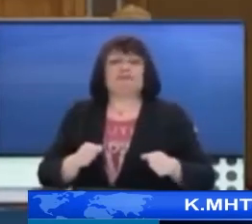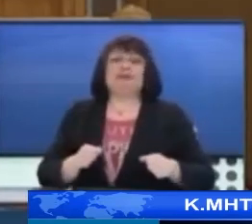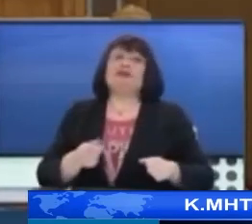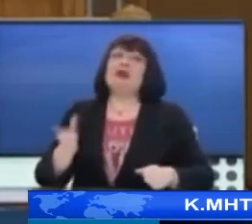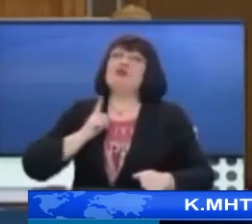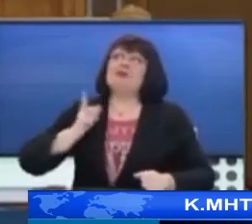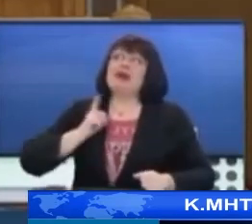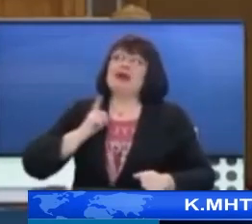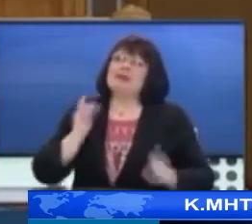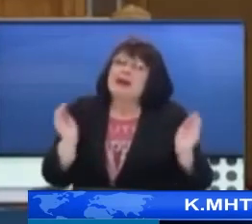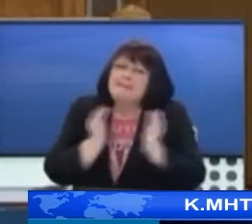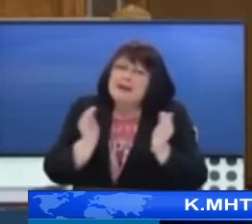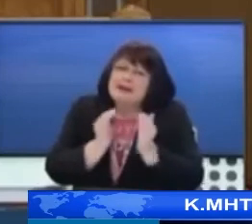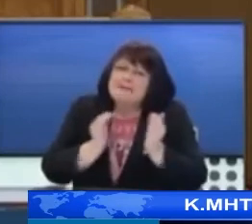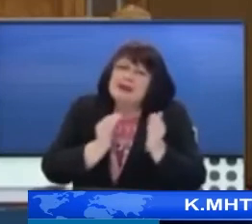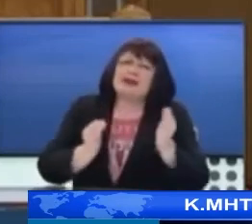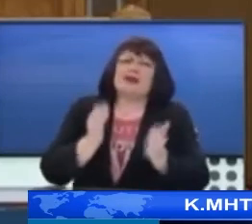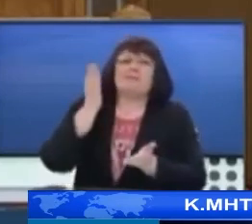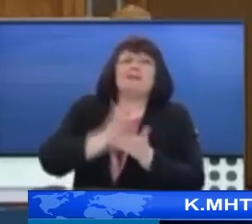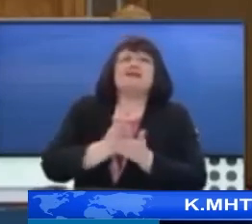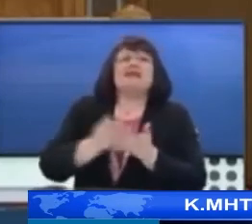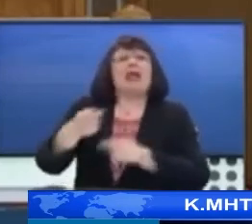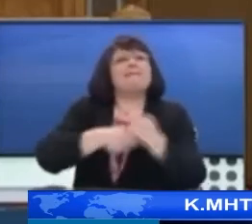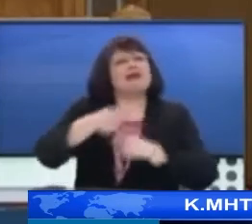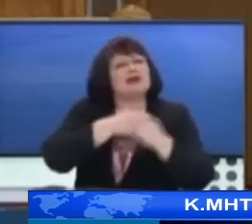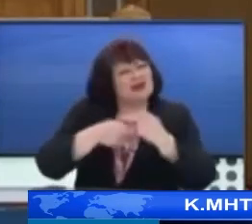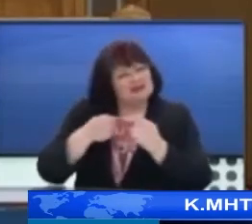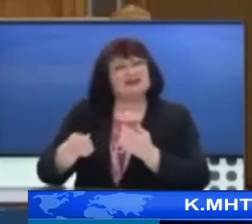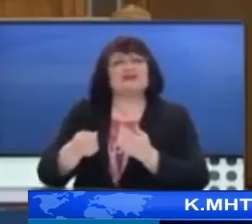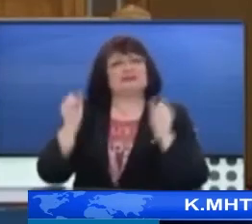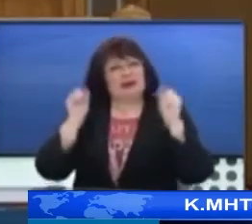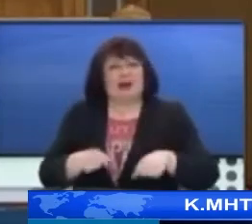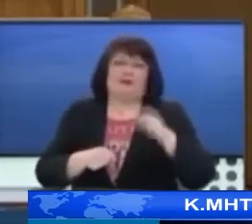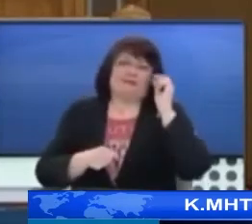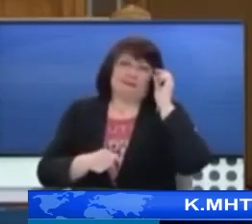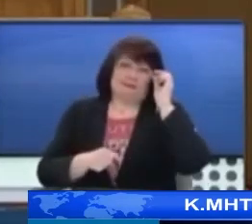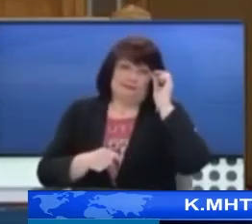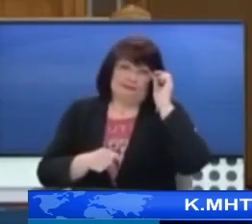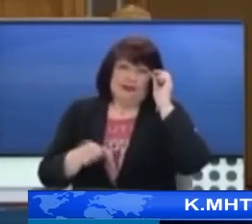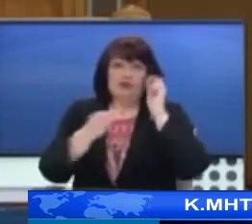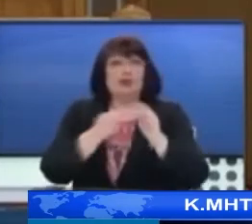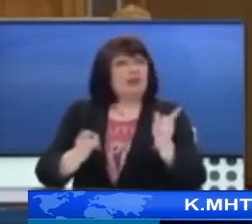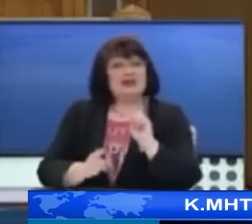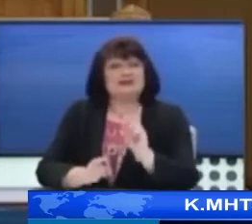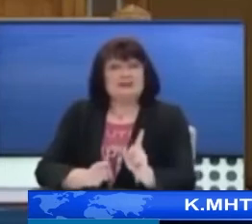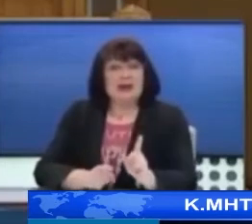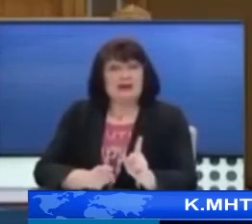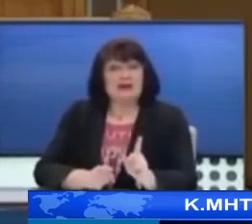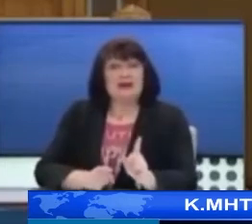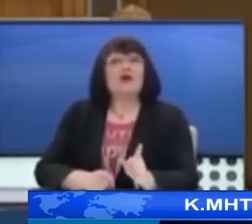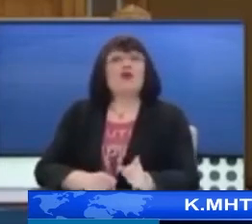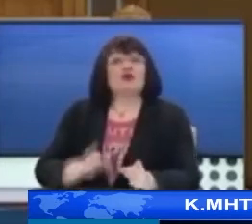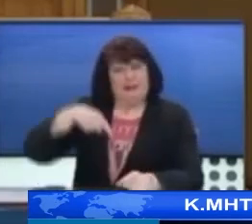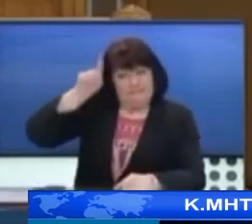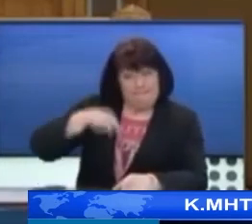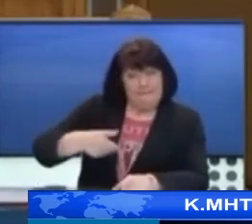στις προσδοκίες, ειδικά της μικρής και της μεσαίας επιχειρηματικότητας. Αυτό δεν σημαίνει σε καμία περίπτωση ότι η